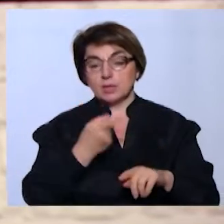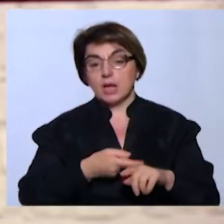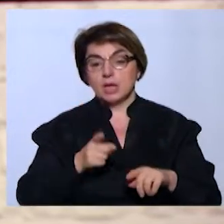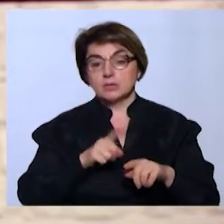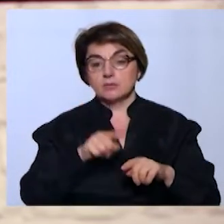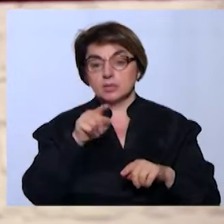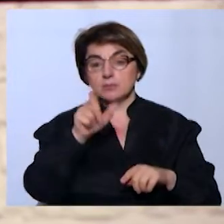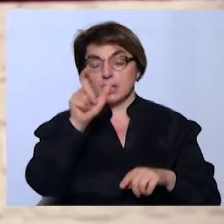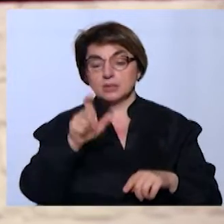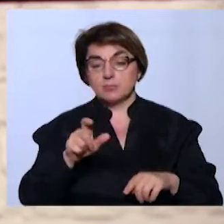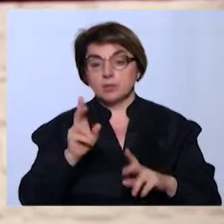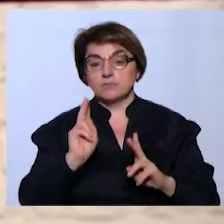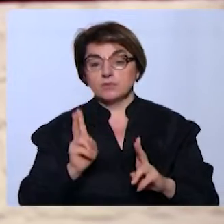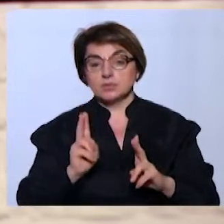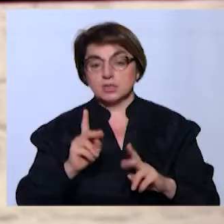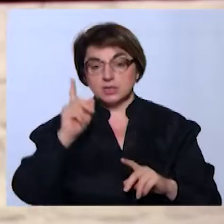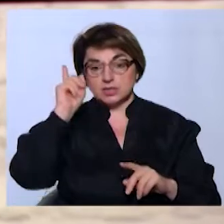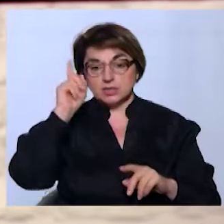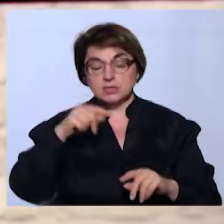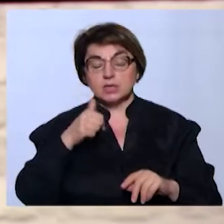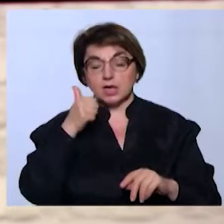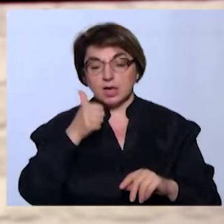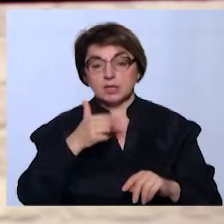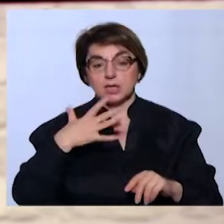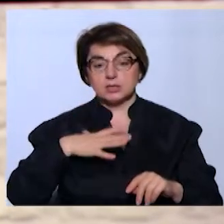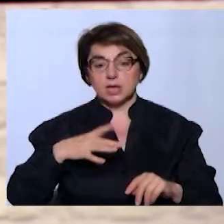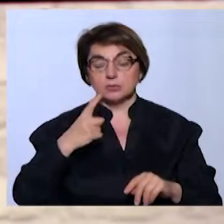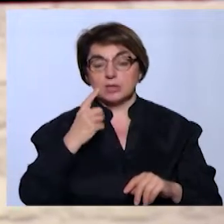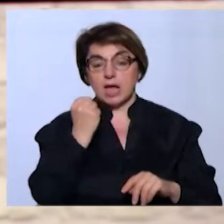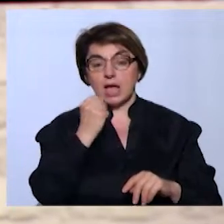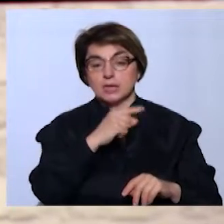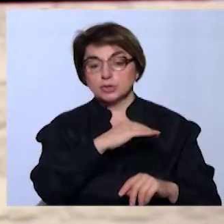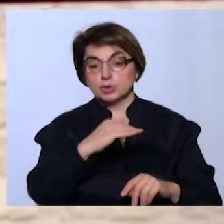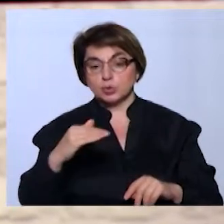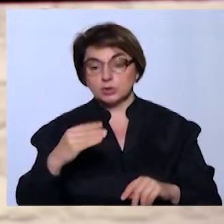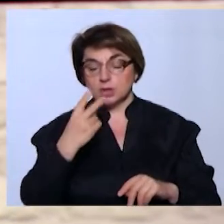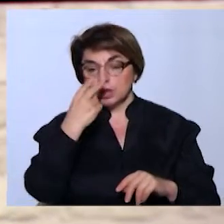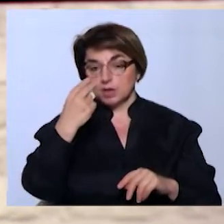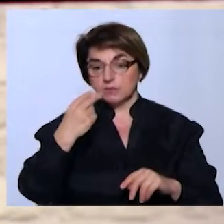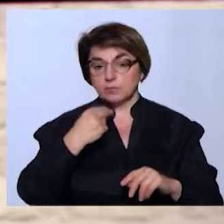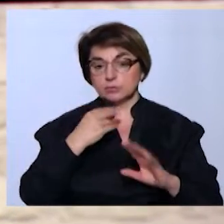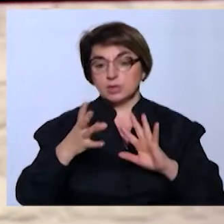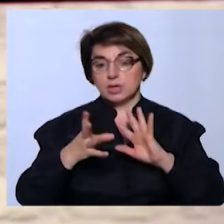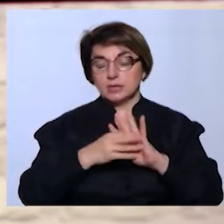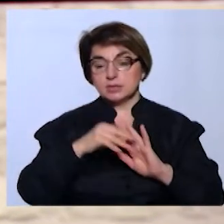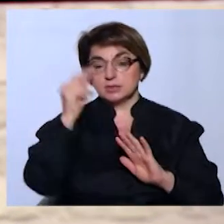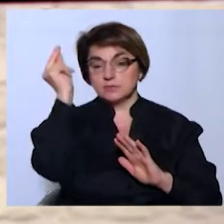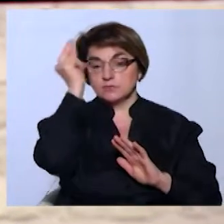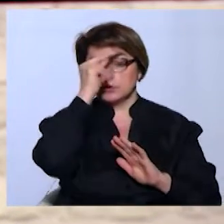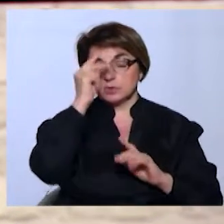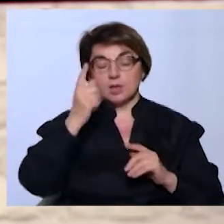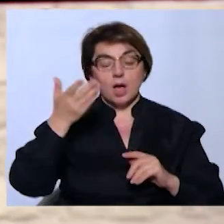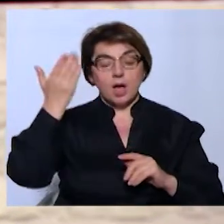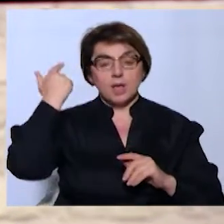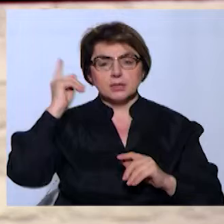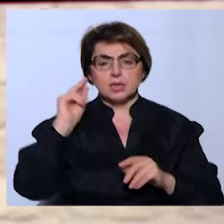იმ ადამიანებისთვის, რომლებიც ქართულ ენას უკვე ფლობენ აერთ დონეზე. გვიყურეთ და ერთად ვისწავლოთ. გავიხსენოთ